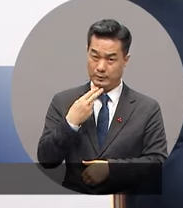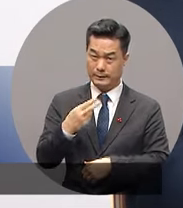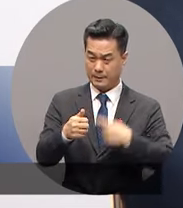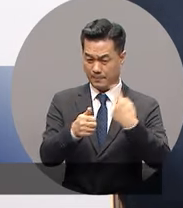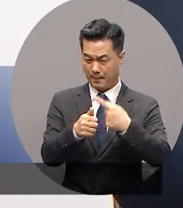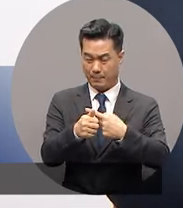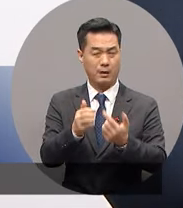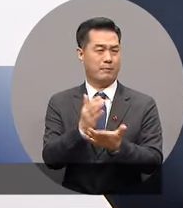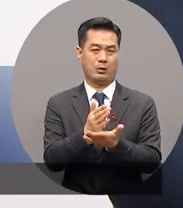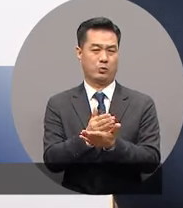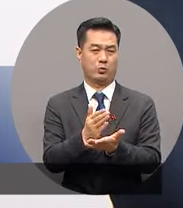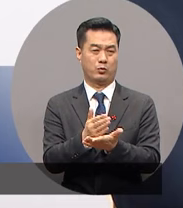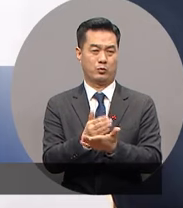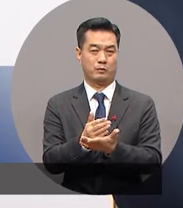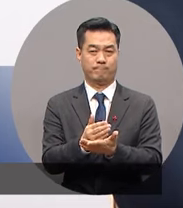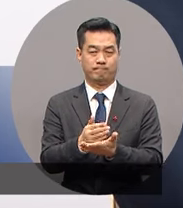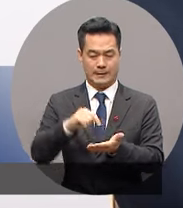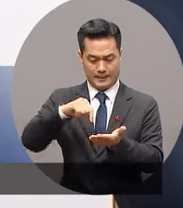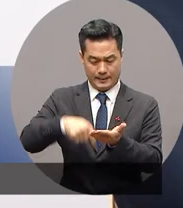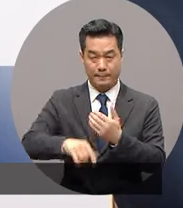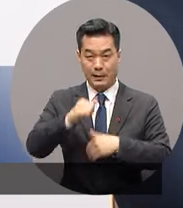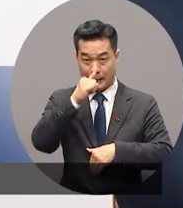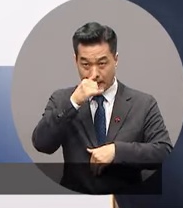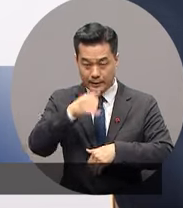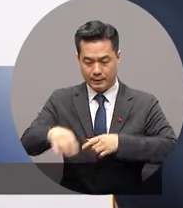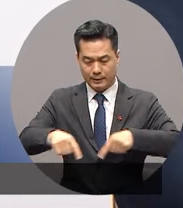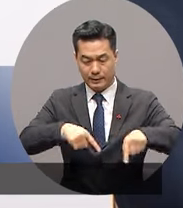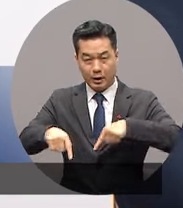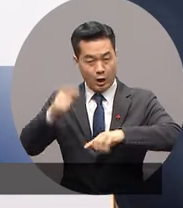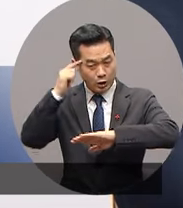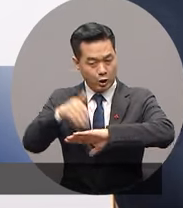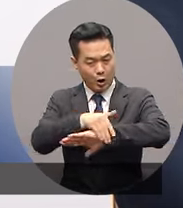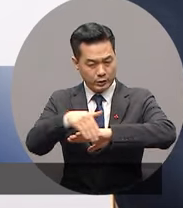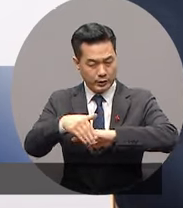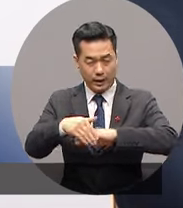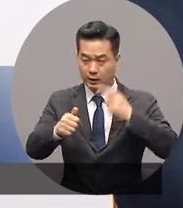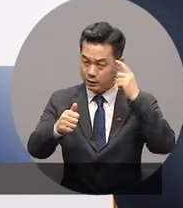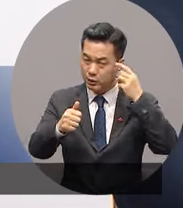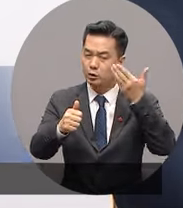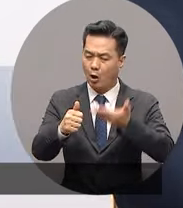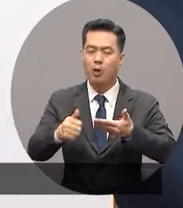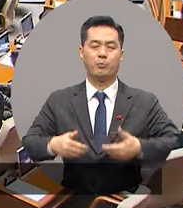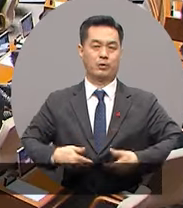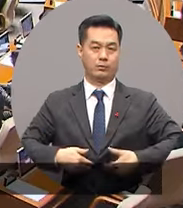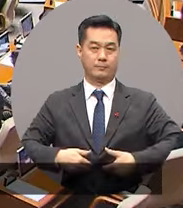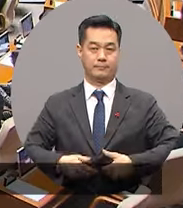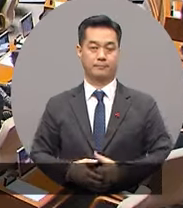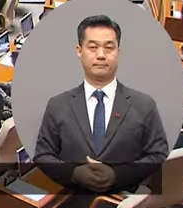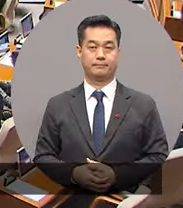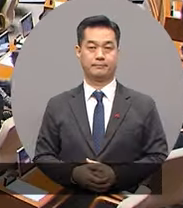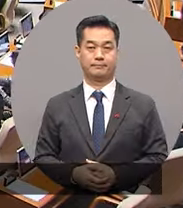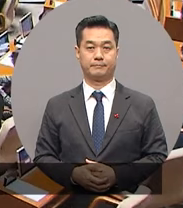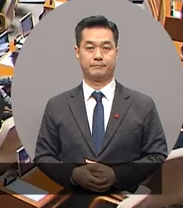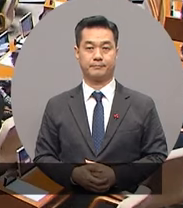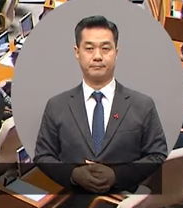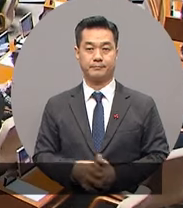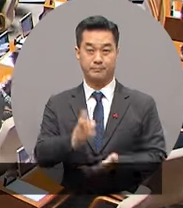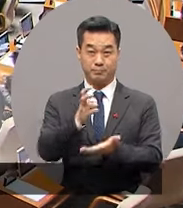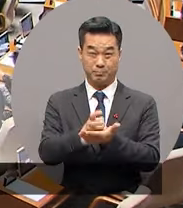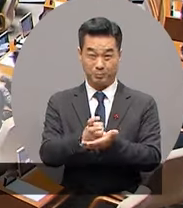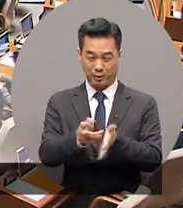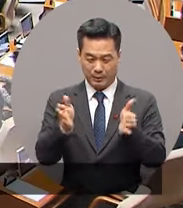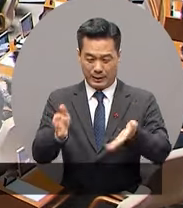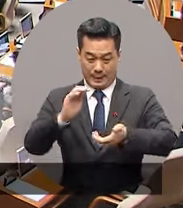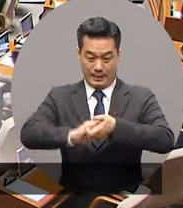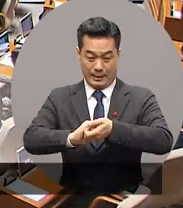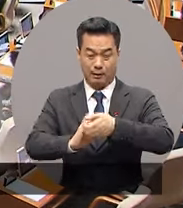벗어나 심도 있는 정책청문회가 될 수 있기를 바랍니다. 법정 처리 시한을 이미